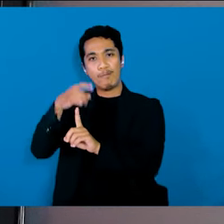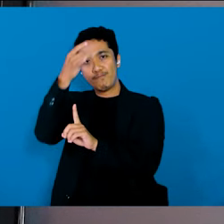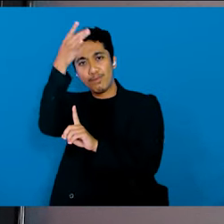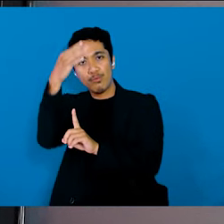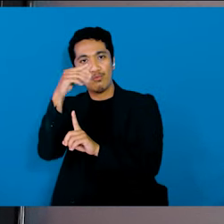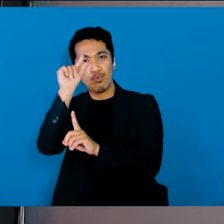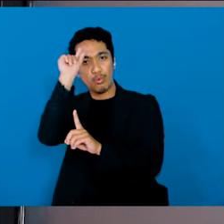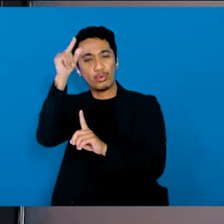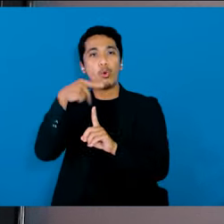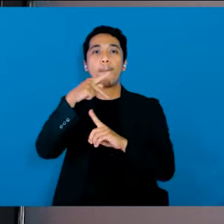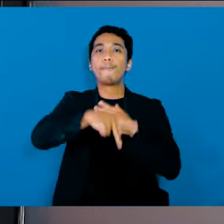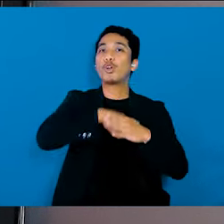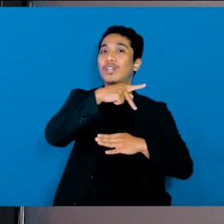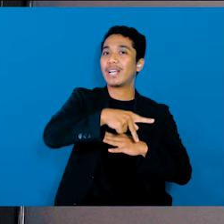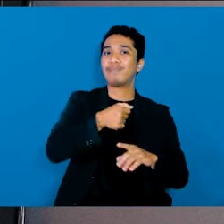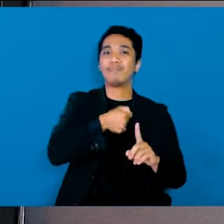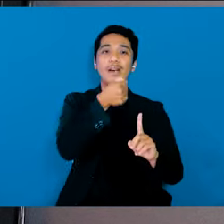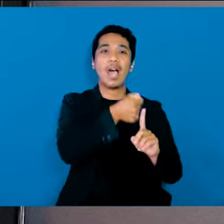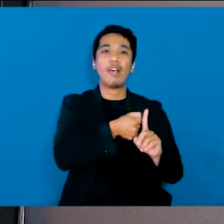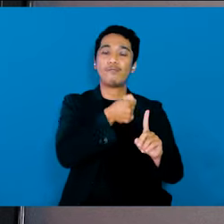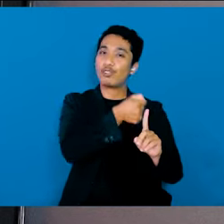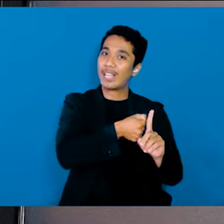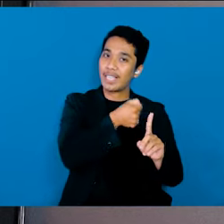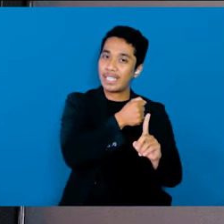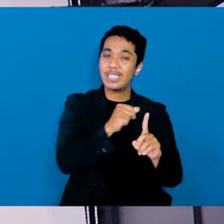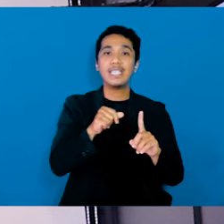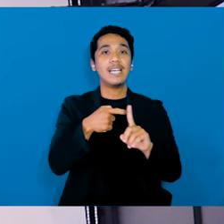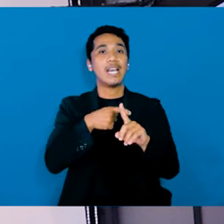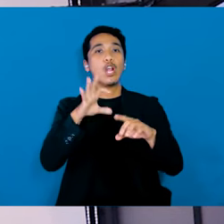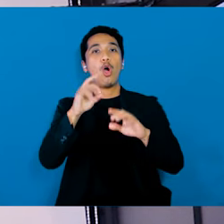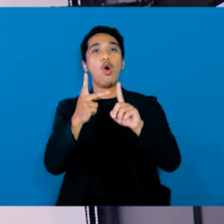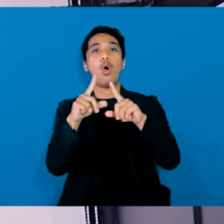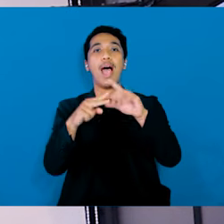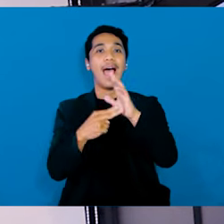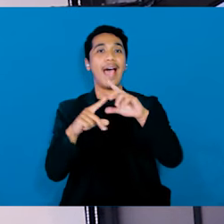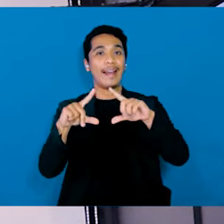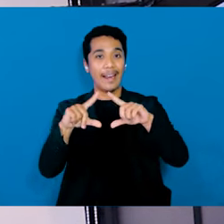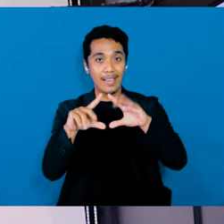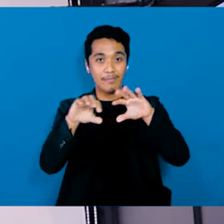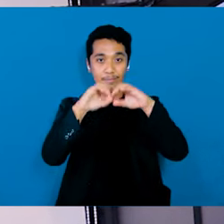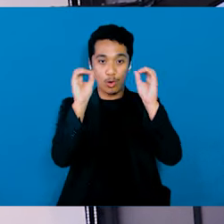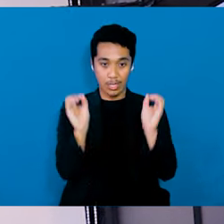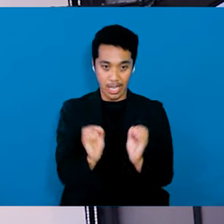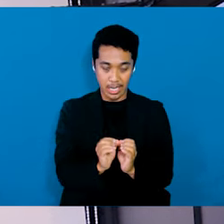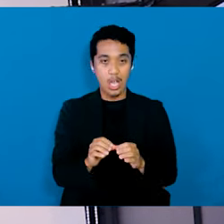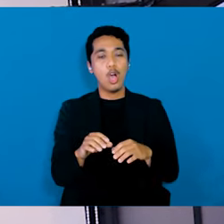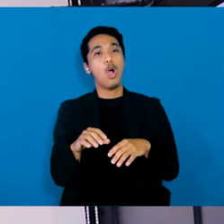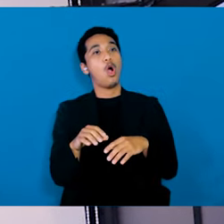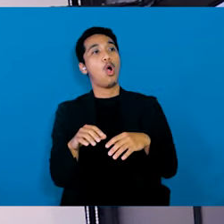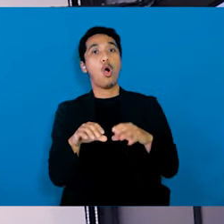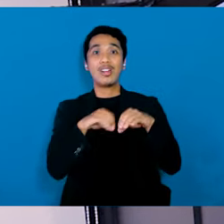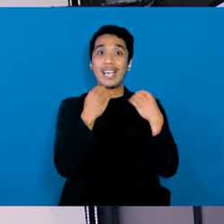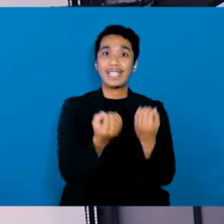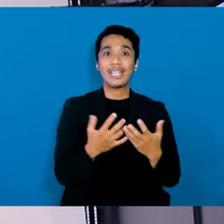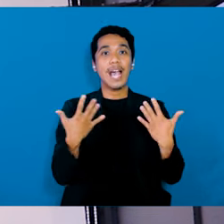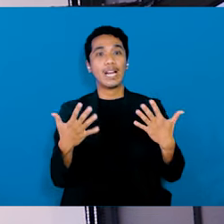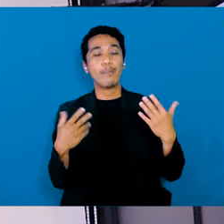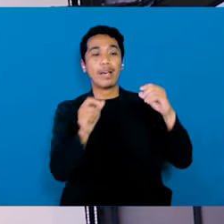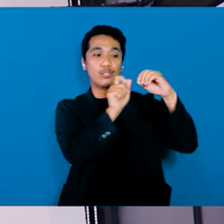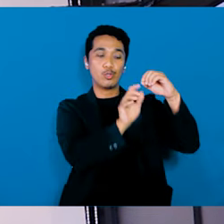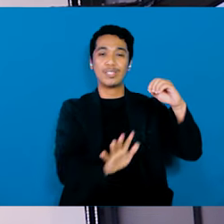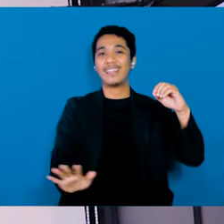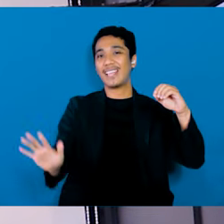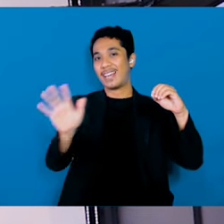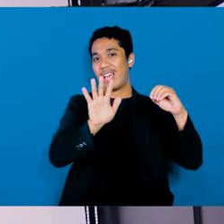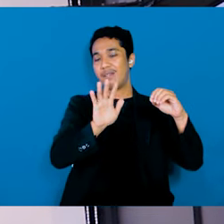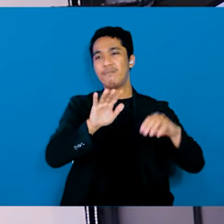program advokasi dari Ohana, organisasi Harapan Nusantara.